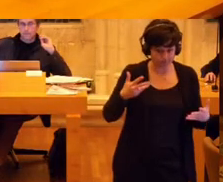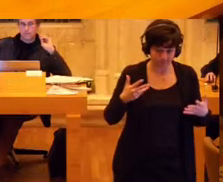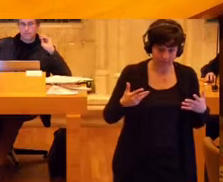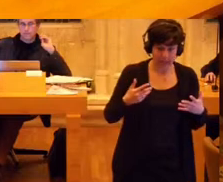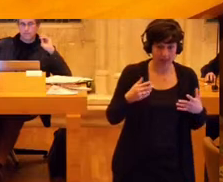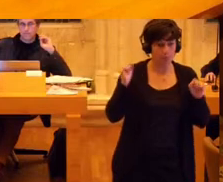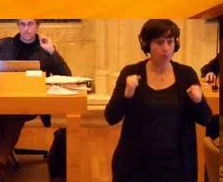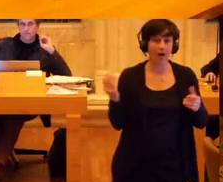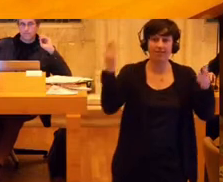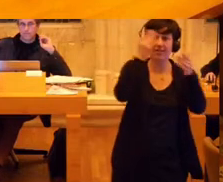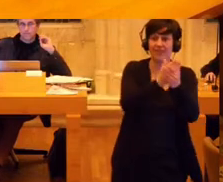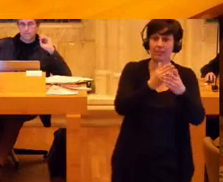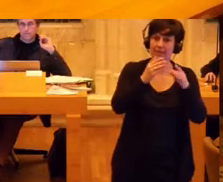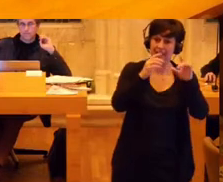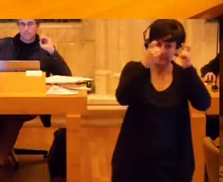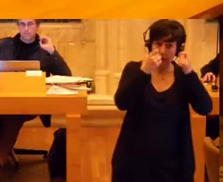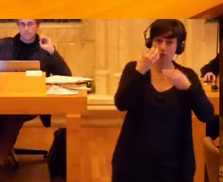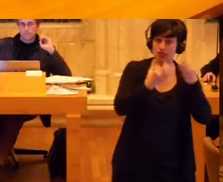cette possibilité.